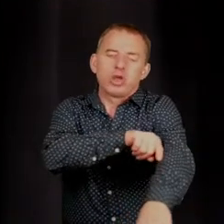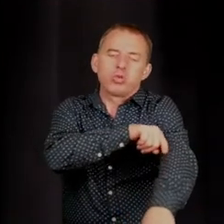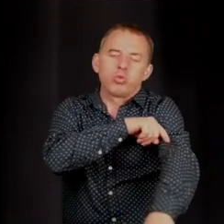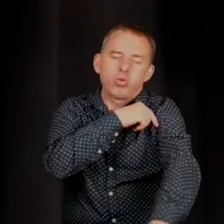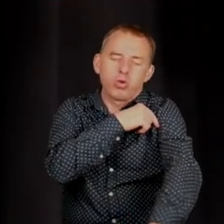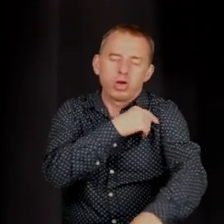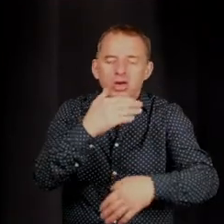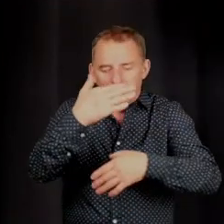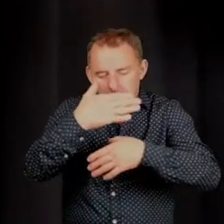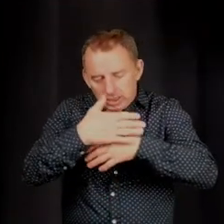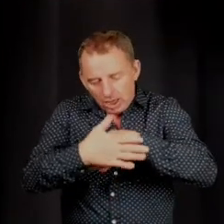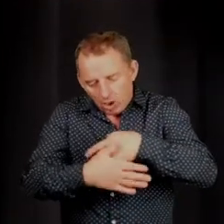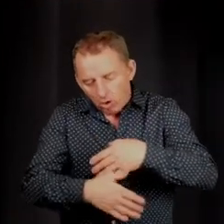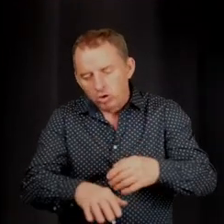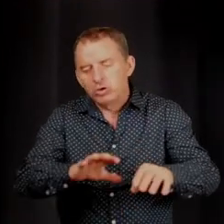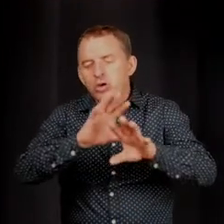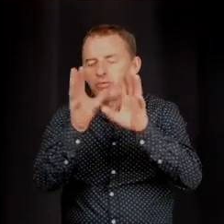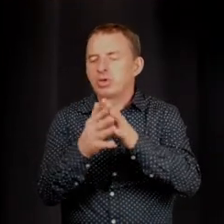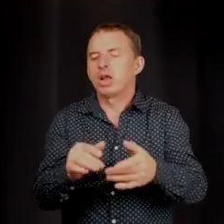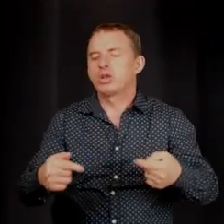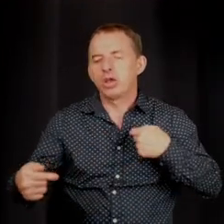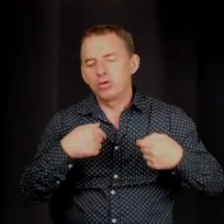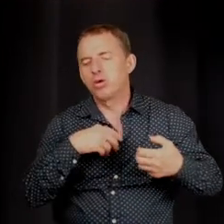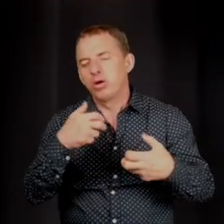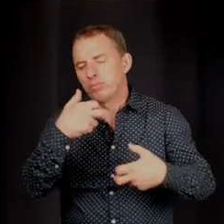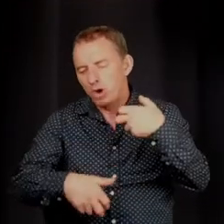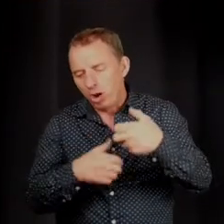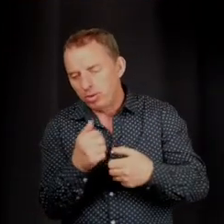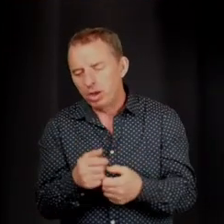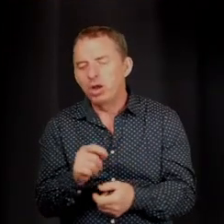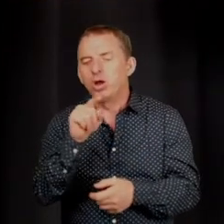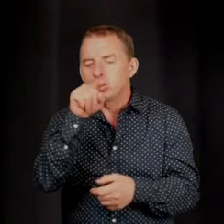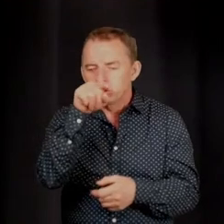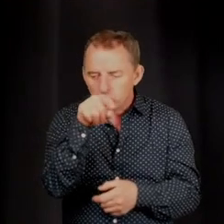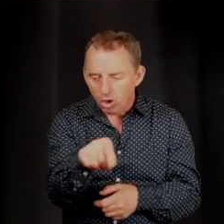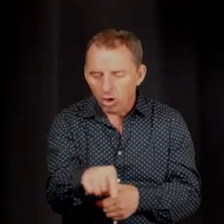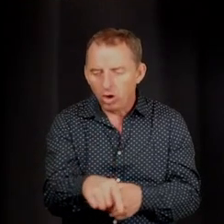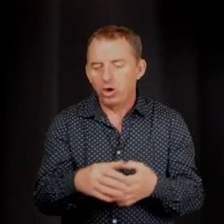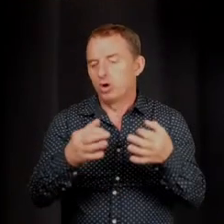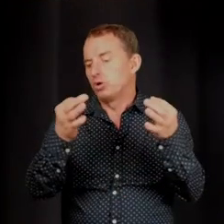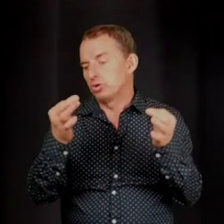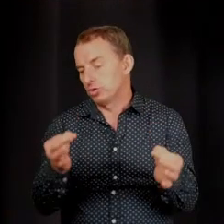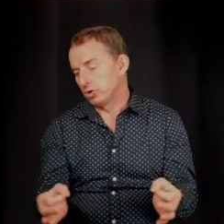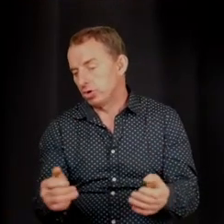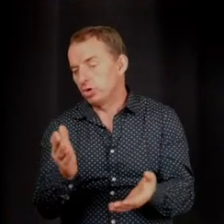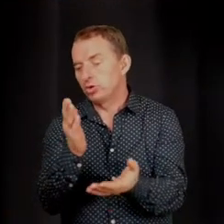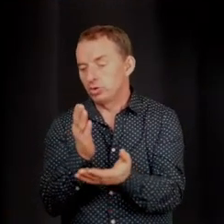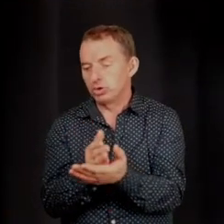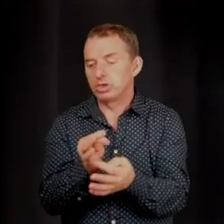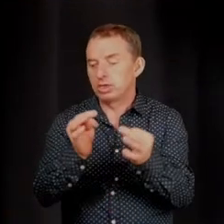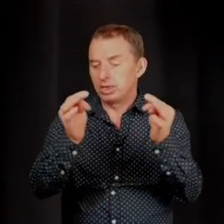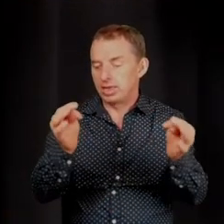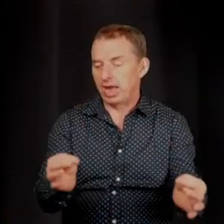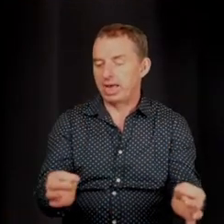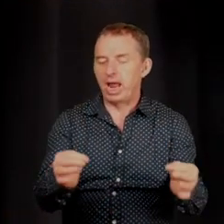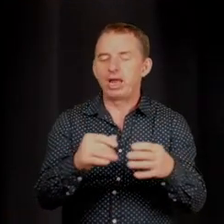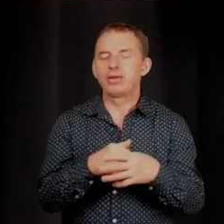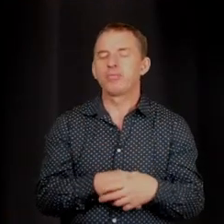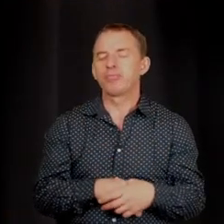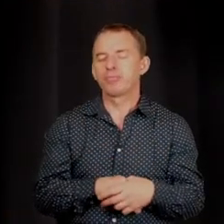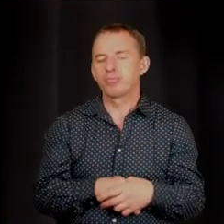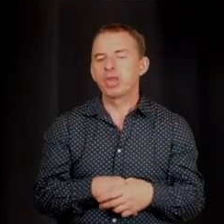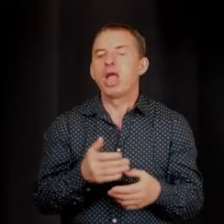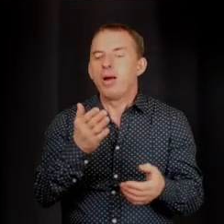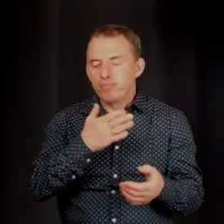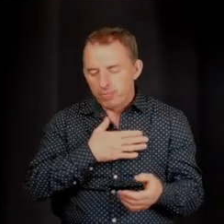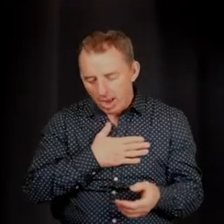is something beyond this life. Jest coś ponad to życie tu i teraz. We have this hope that burns within our hearts.